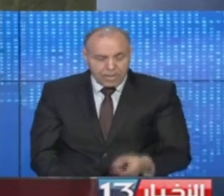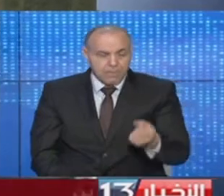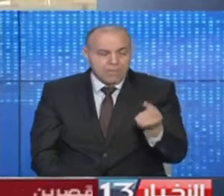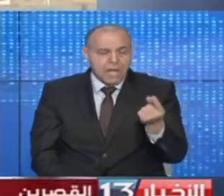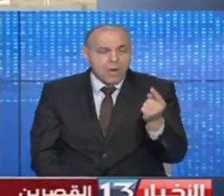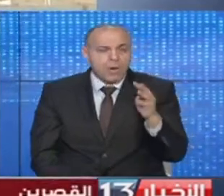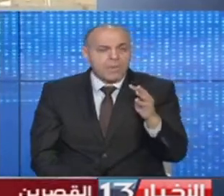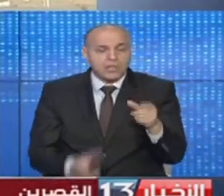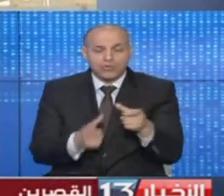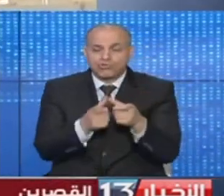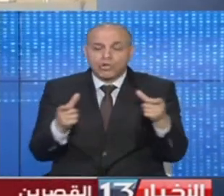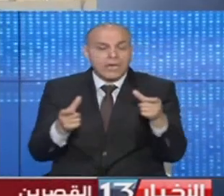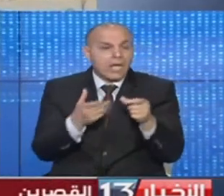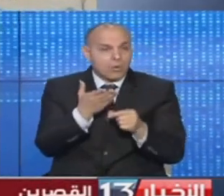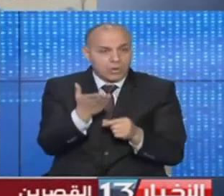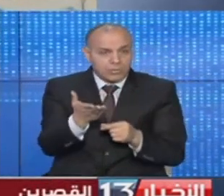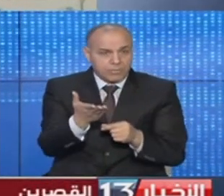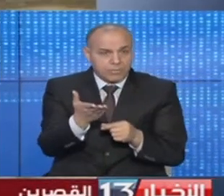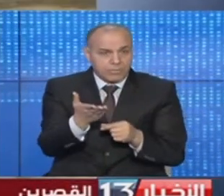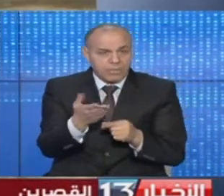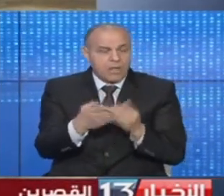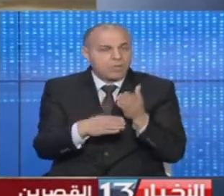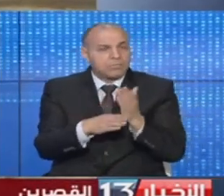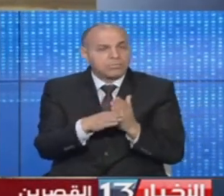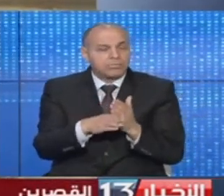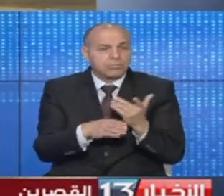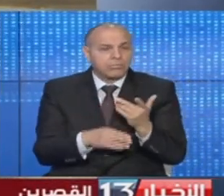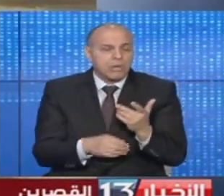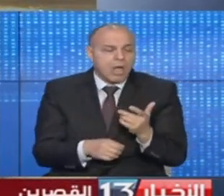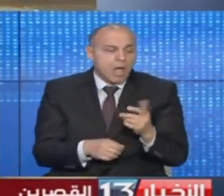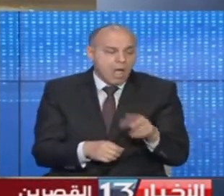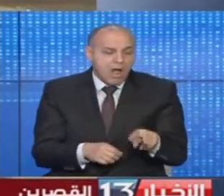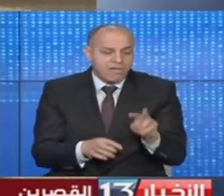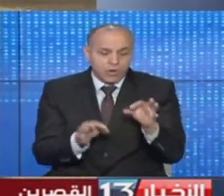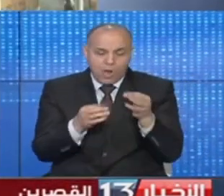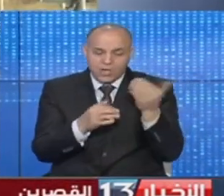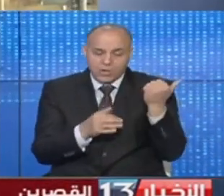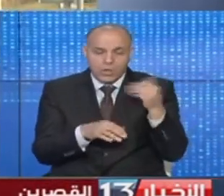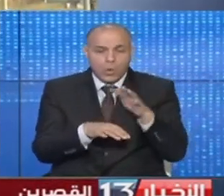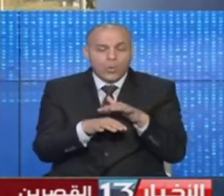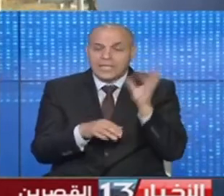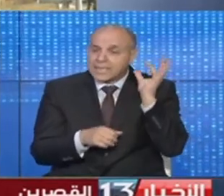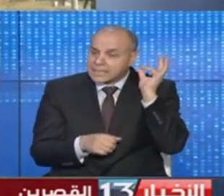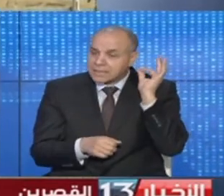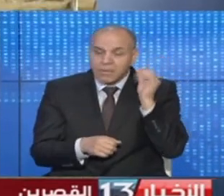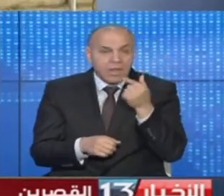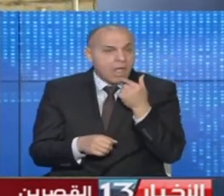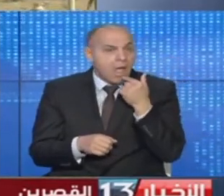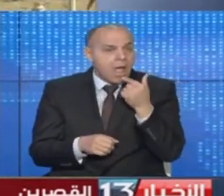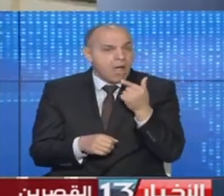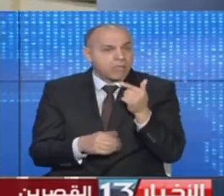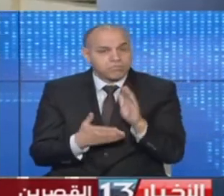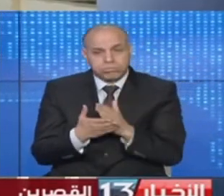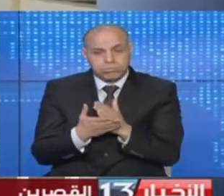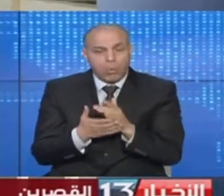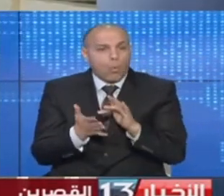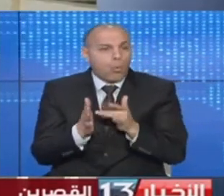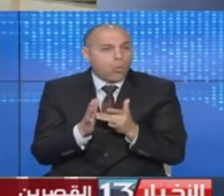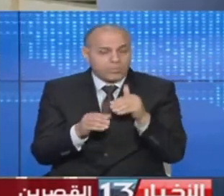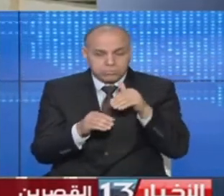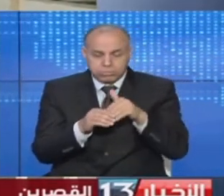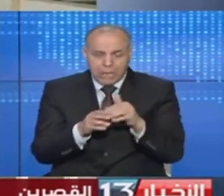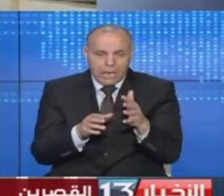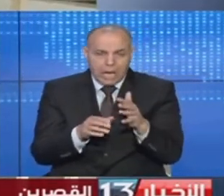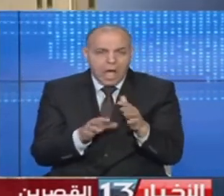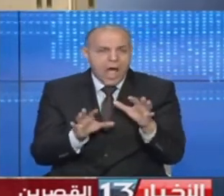114 مؤسسة صناعية كانت منتصبة إلى حدود سنة 2010 بولاية القصرين وتوفر كل مؤسسة ما